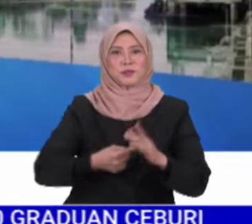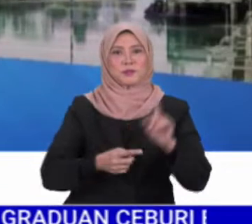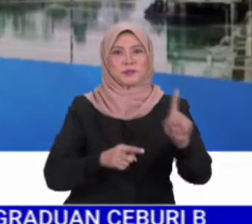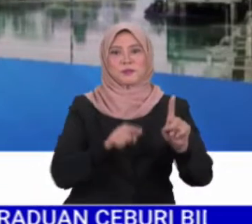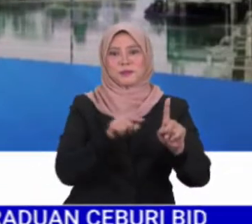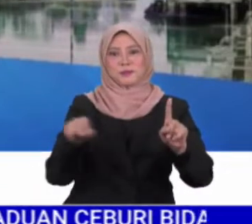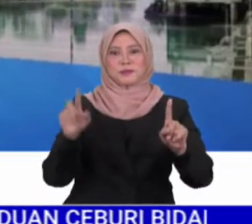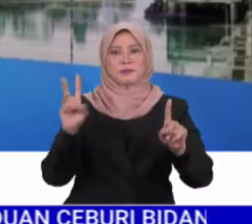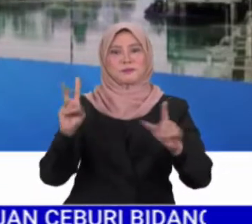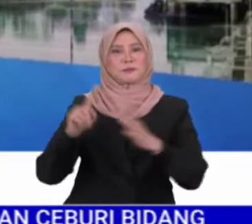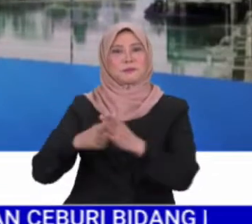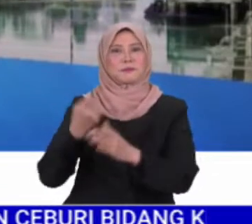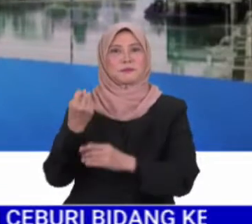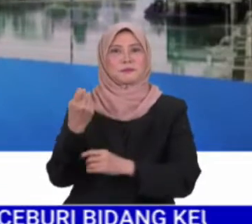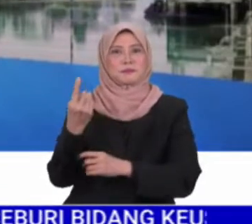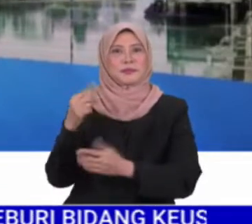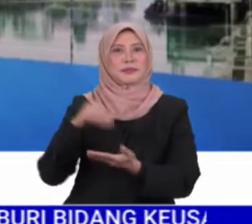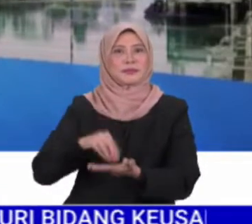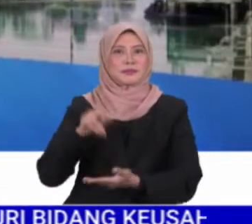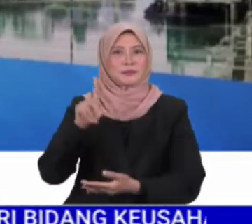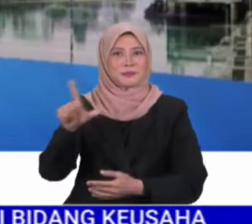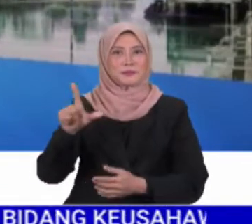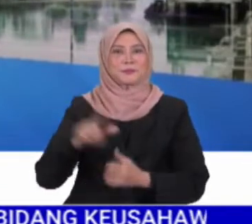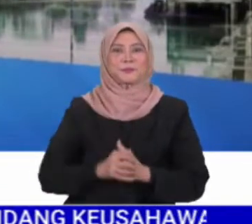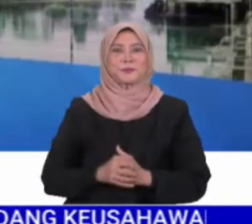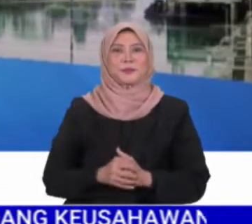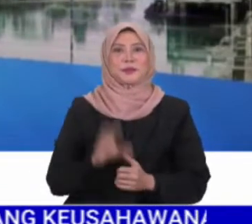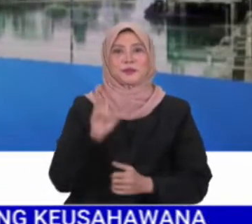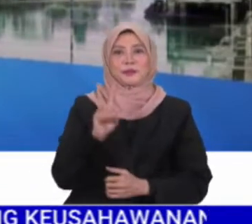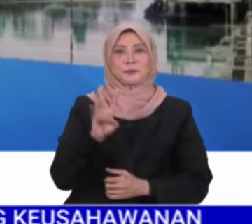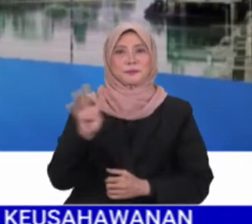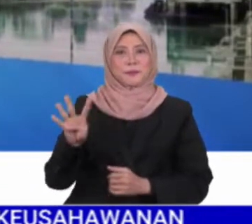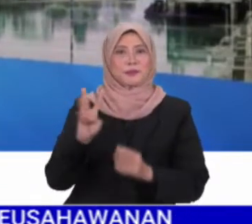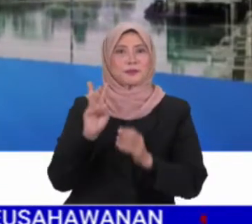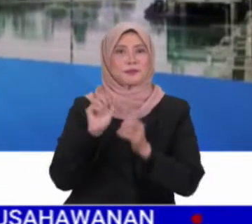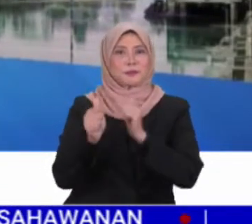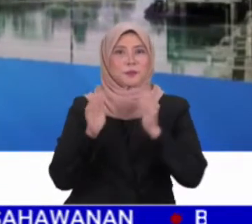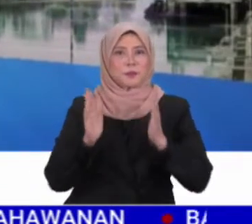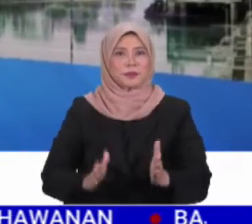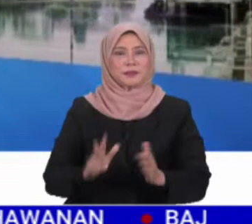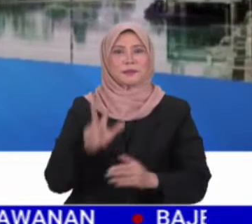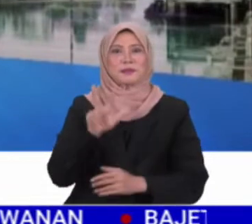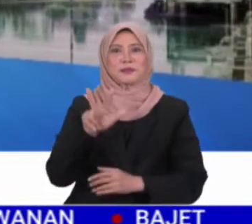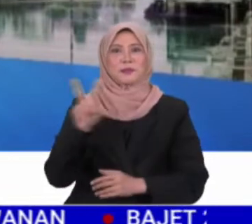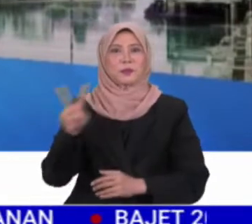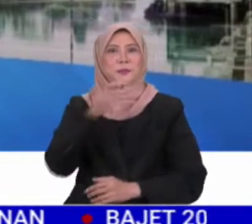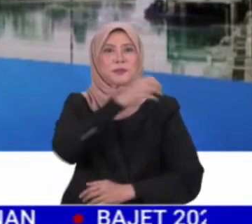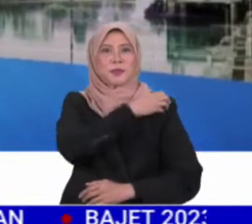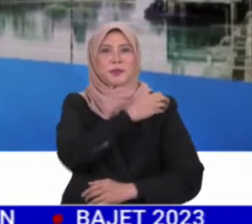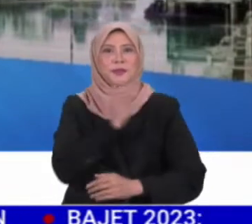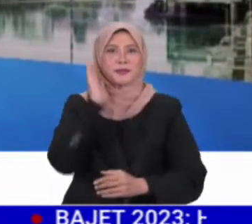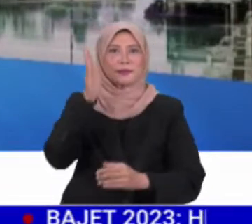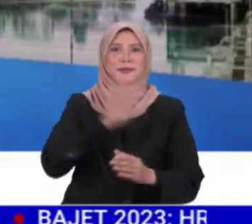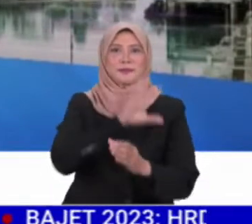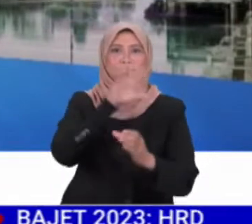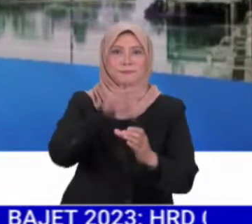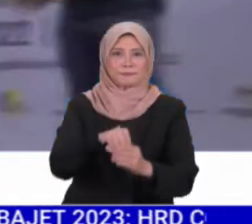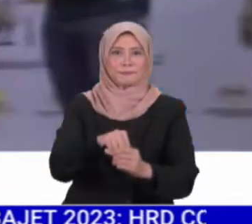1 hingga 6 November di Kuala Lumpur. Seramai 64 atlet dan 32 pegawai akan terlibat.